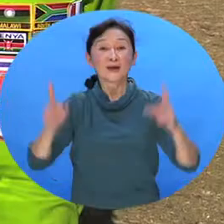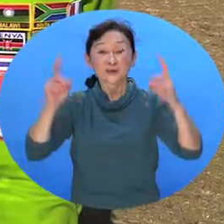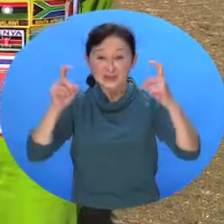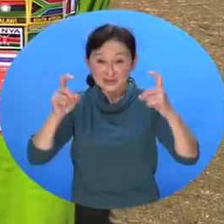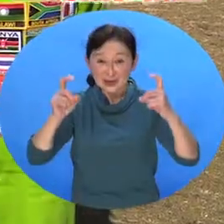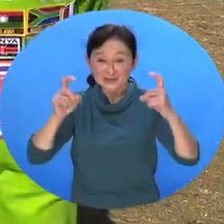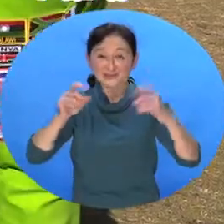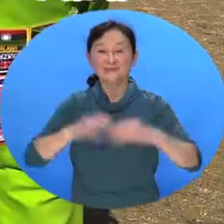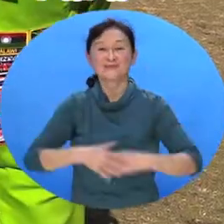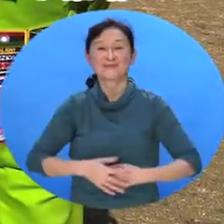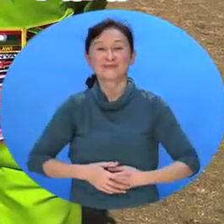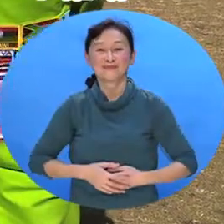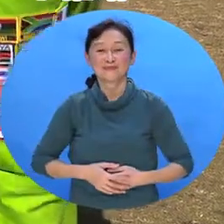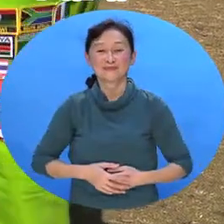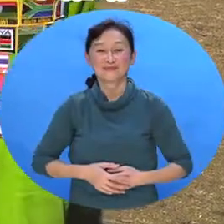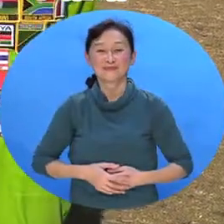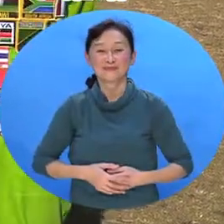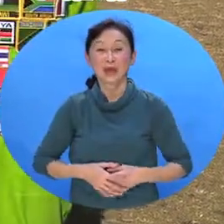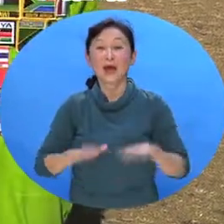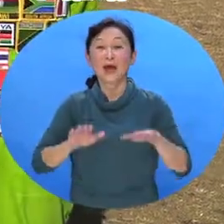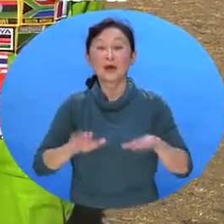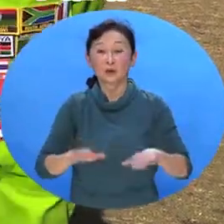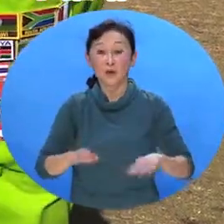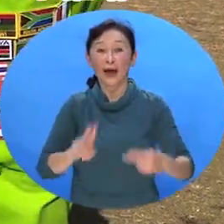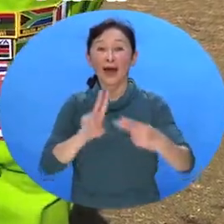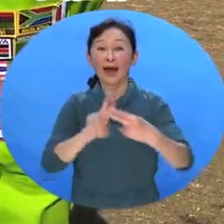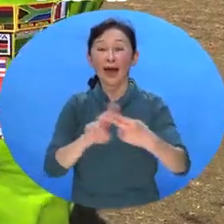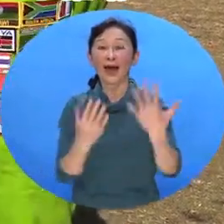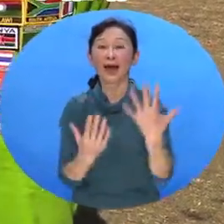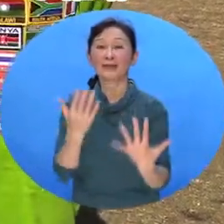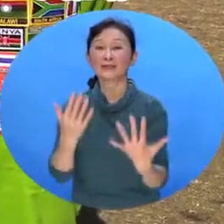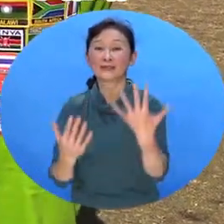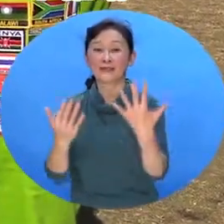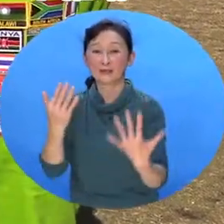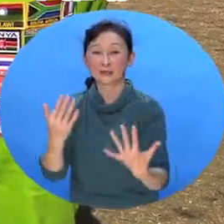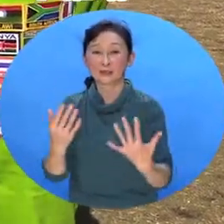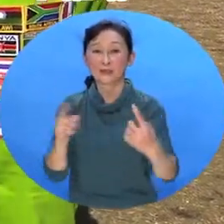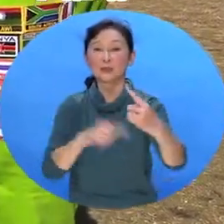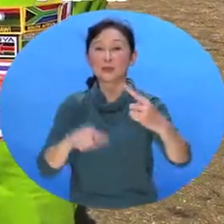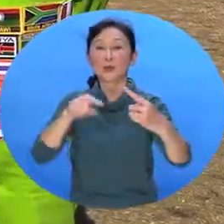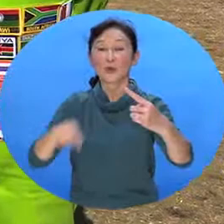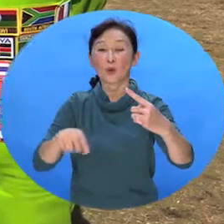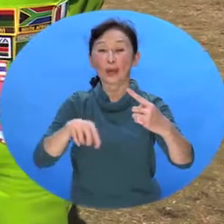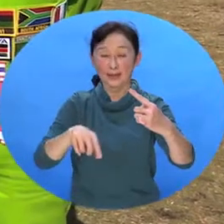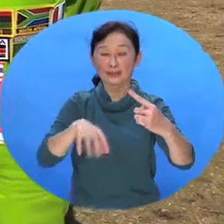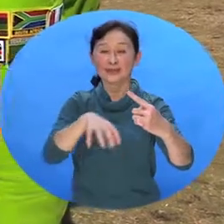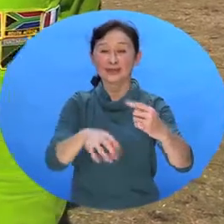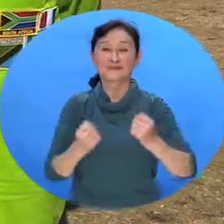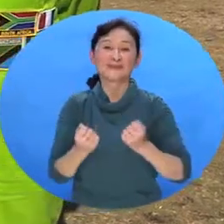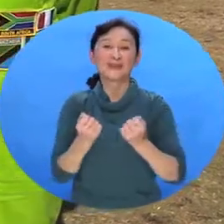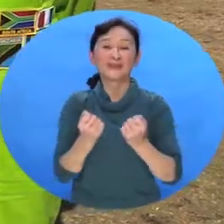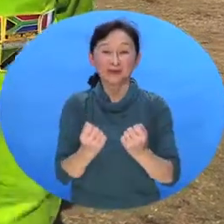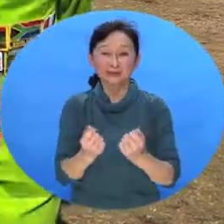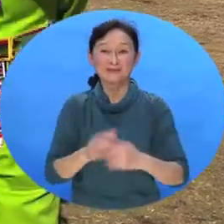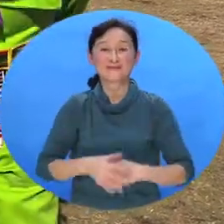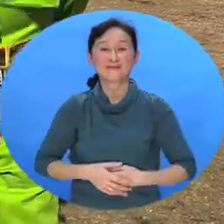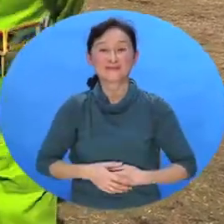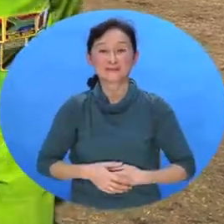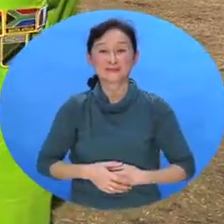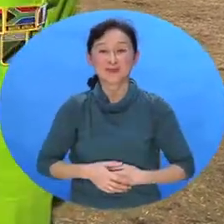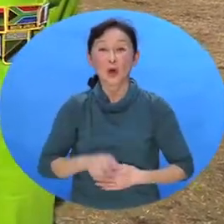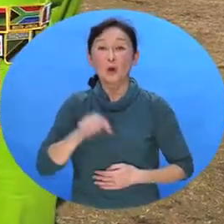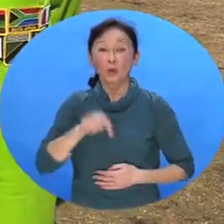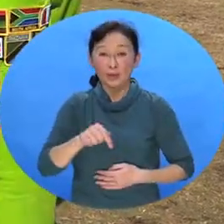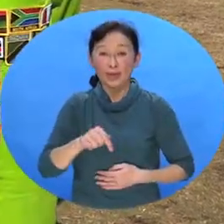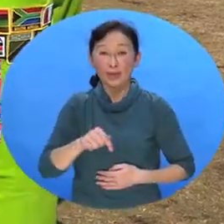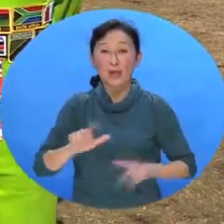こんにちは、サンガガヘッツです。さあ本日はですね、杉並スタイル、はい、このいぐさ森公園にやってきておりますけれども、なん